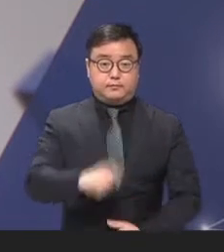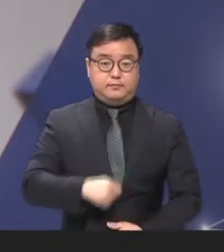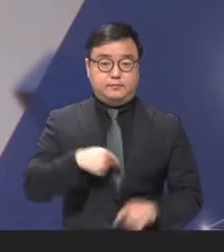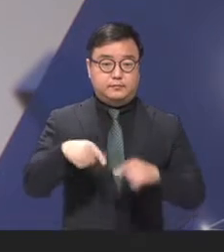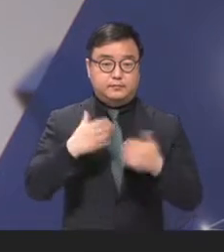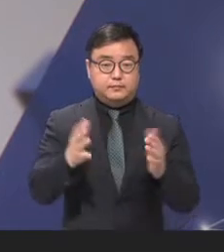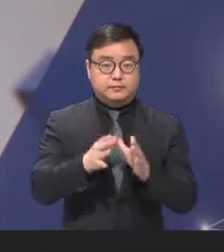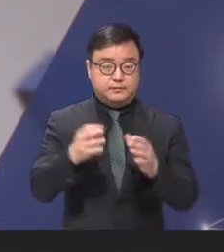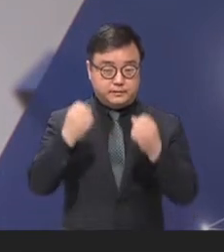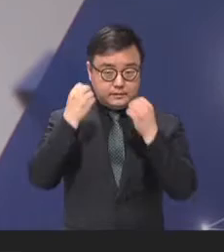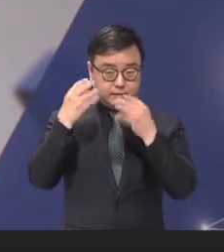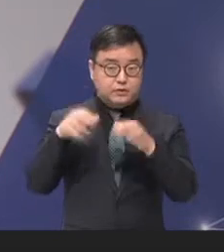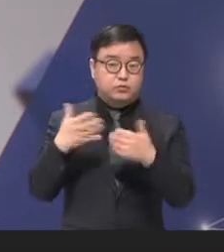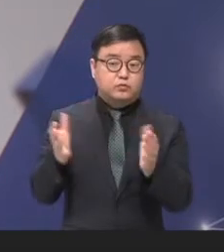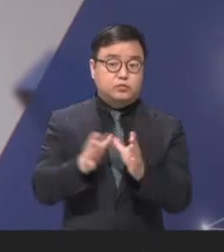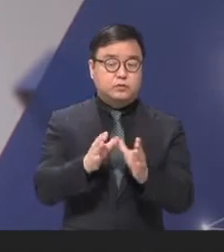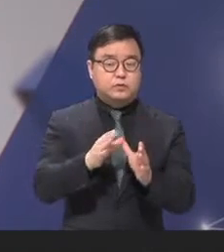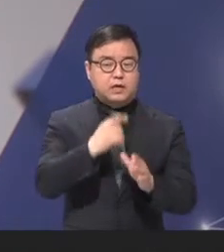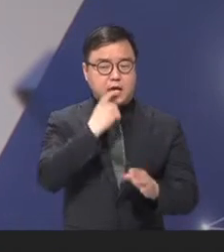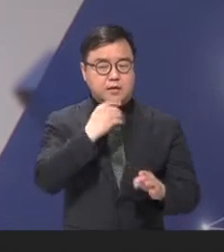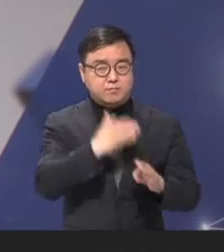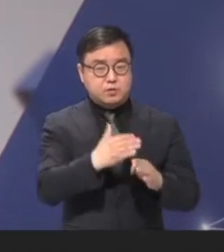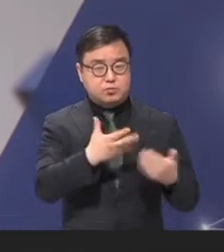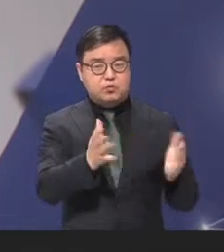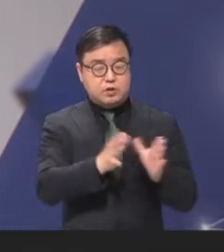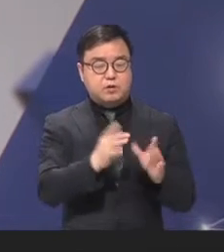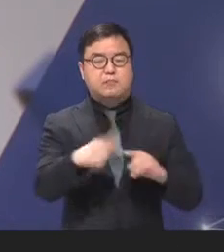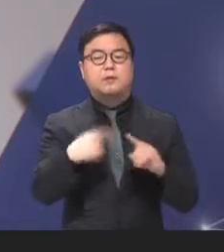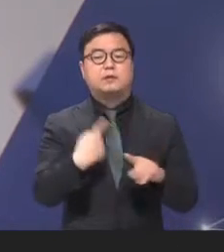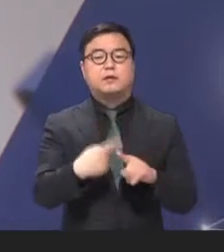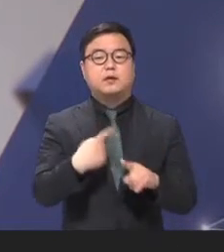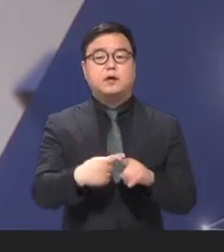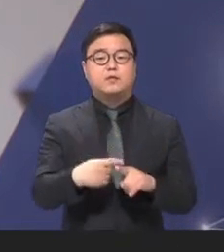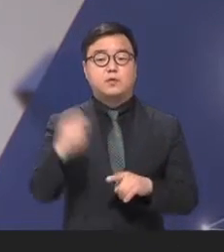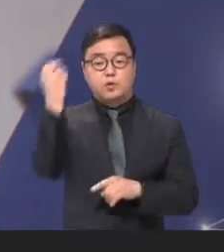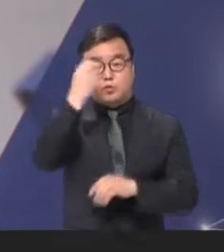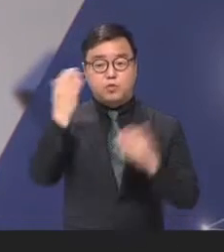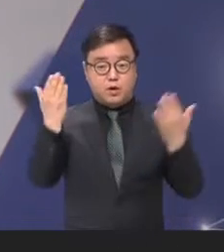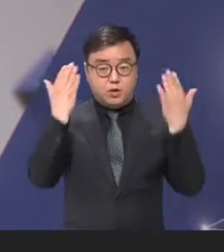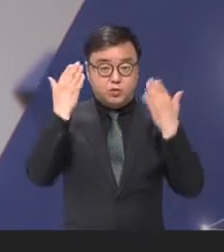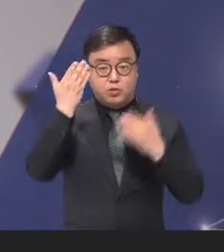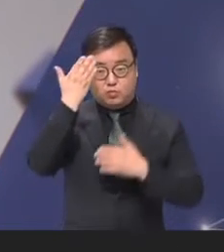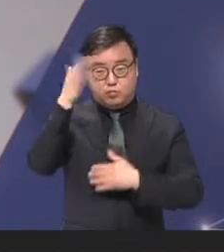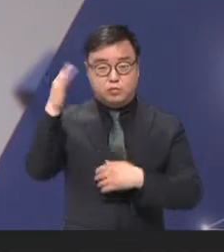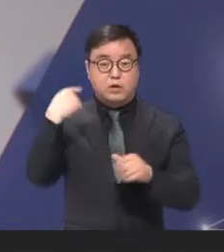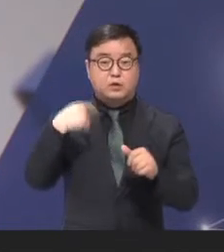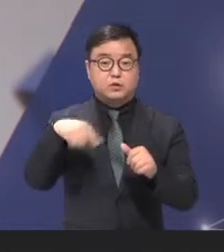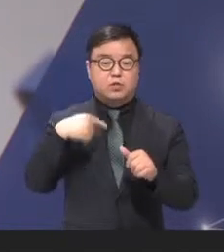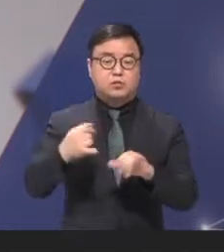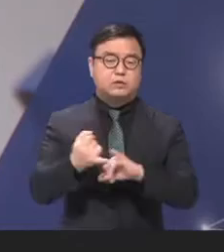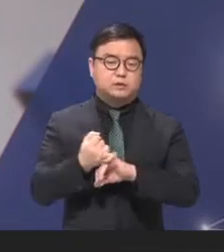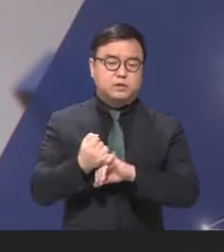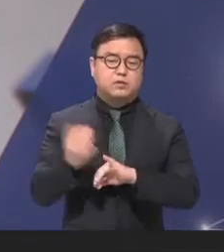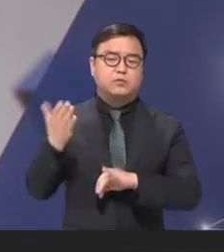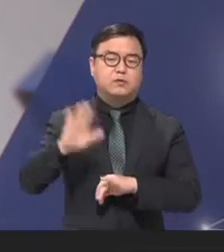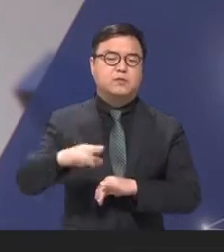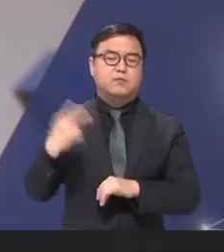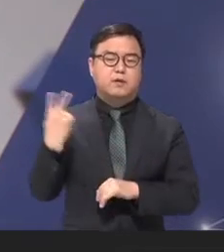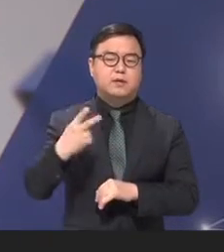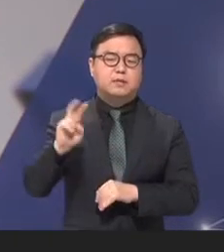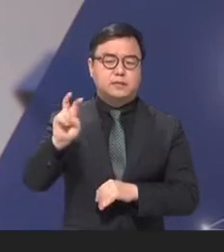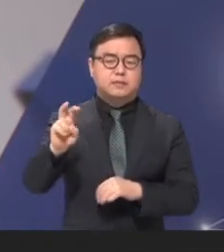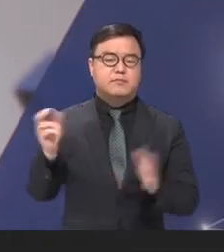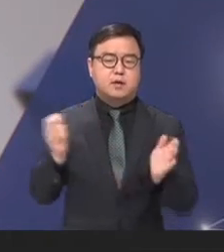더민주당과 마찬가지로 고등학교 무상교육 관련한 부분을 갖다가 약속을 했고요. 하지만 2020년까지 시행되도록